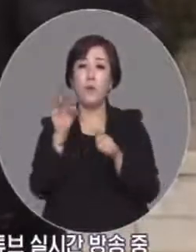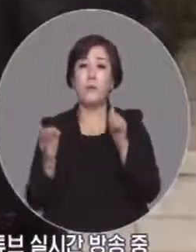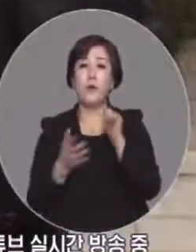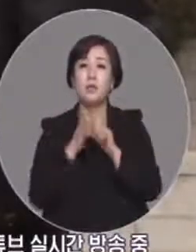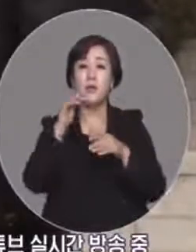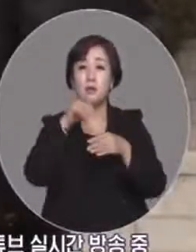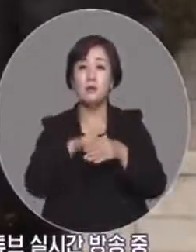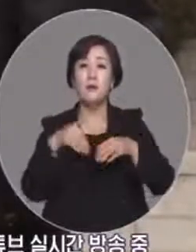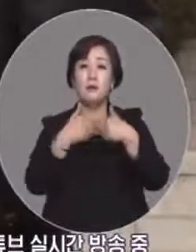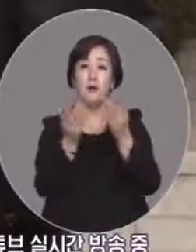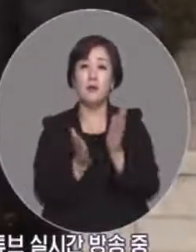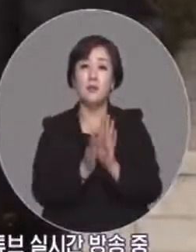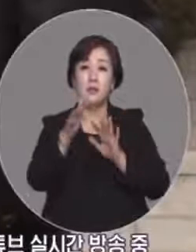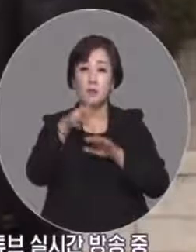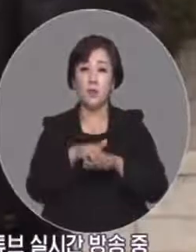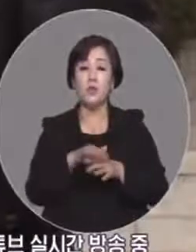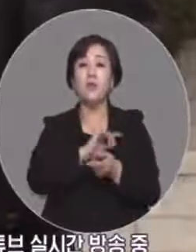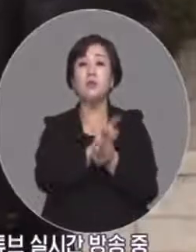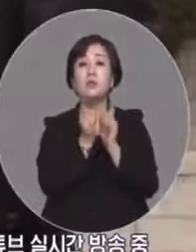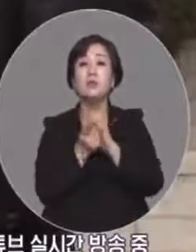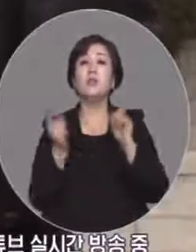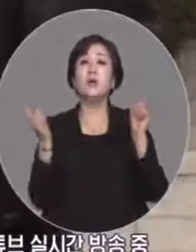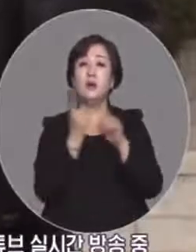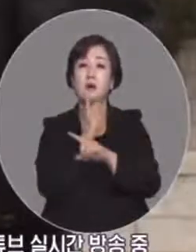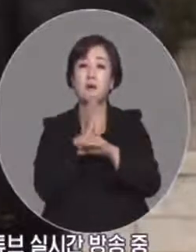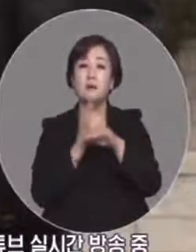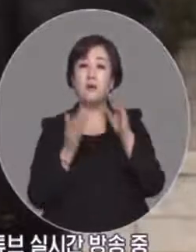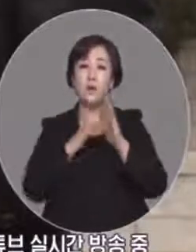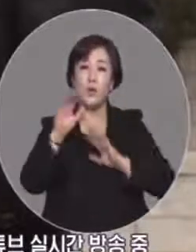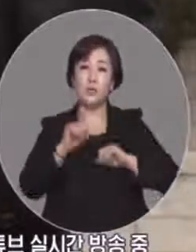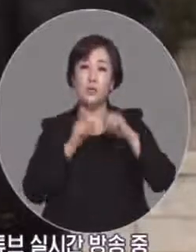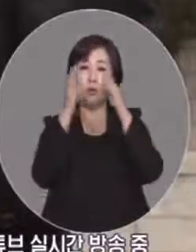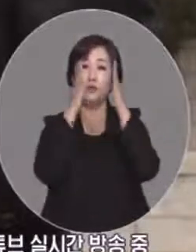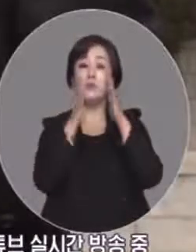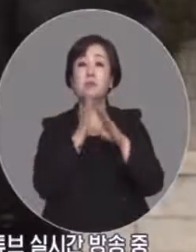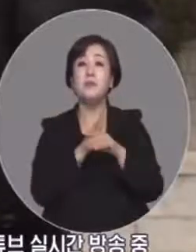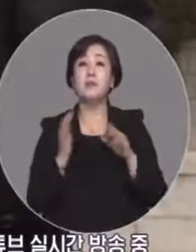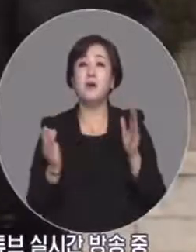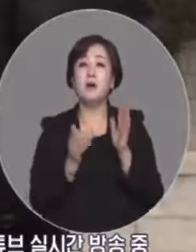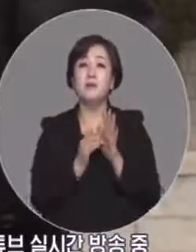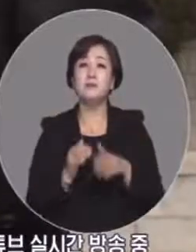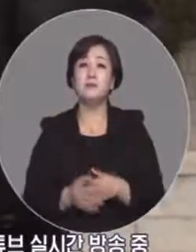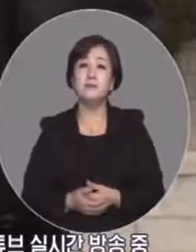놓고 본격적인 세대계를 벌일 전망입니다. UBC 뉴스 김진구입니다.